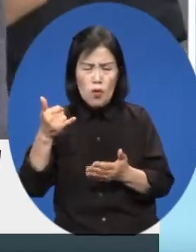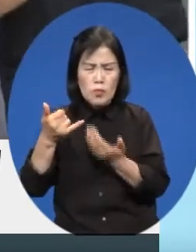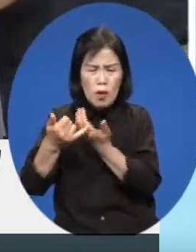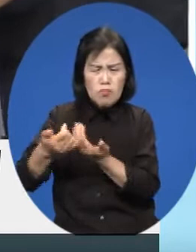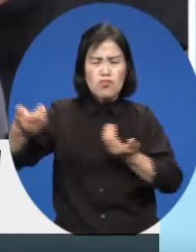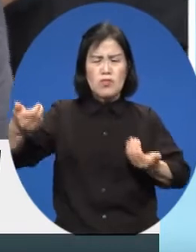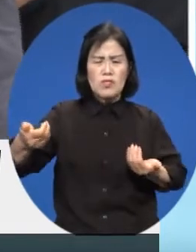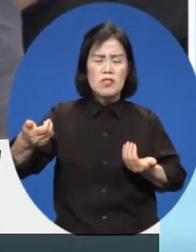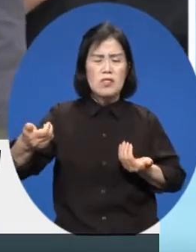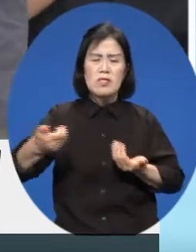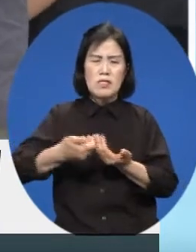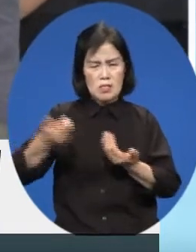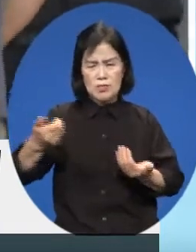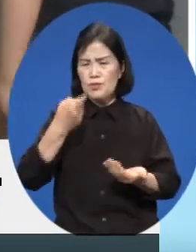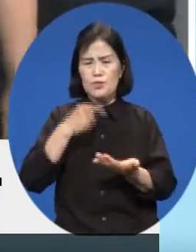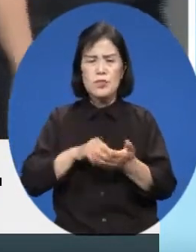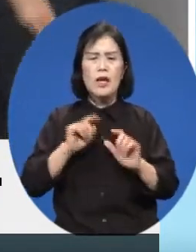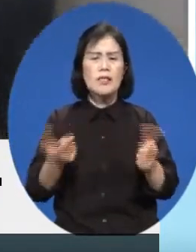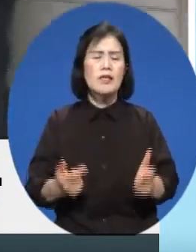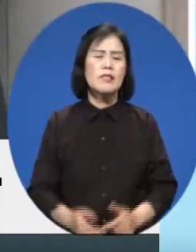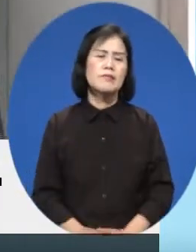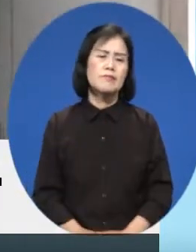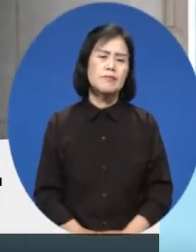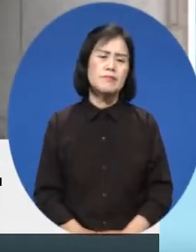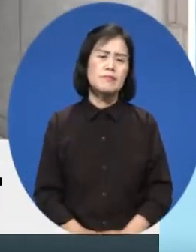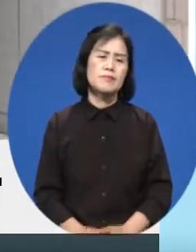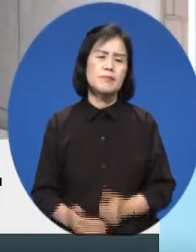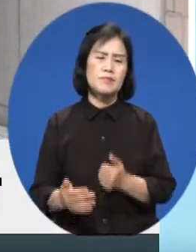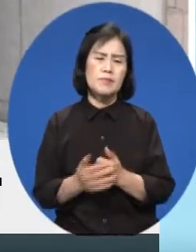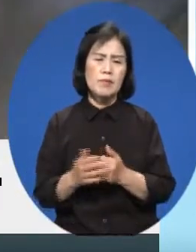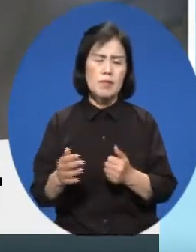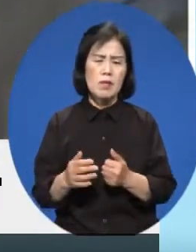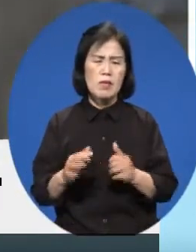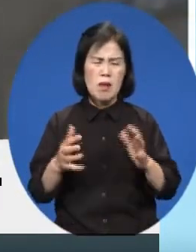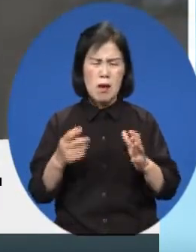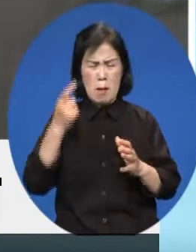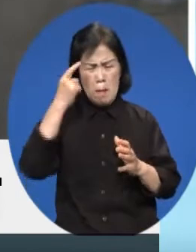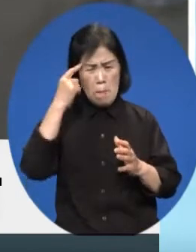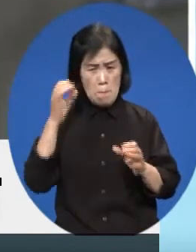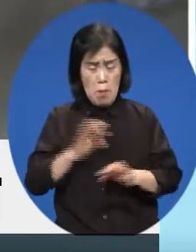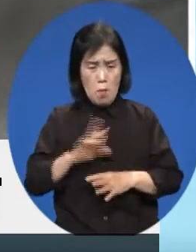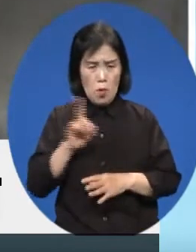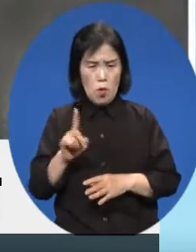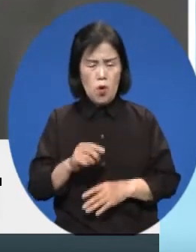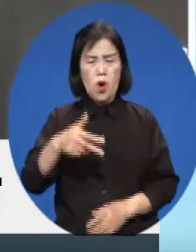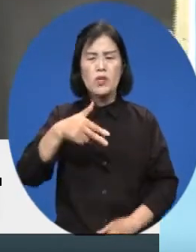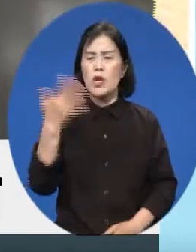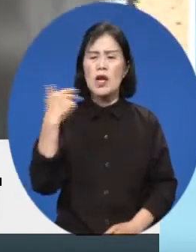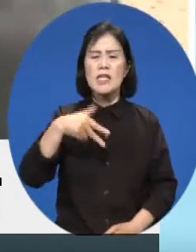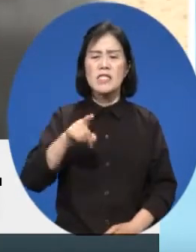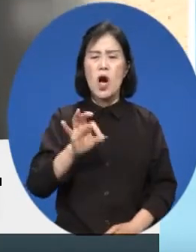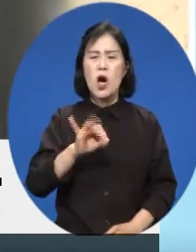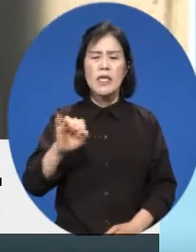강제로 분리하는 것은 쉽지 않다는 얘기 인데요 실제로 어색 알을 병 학 시키고 공부를 섰던 고정 인장 사건 역시